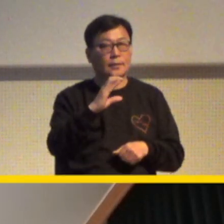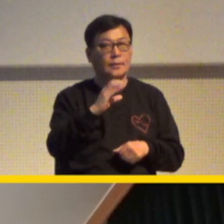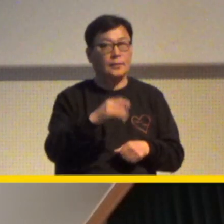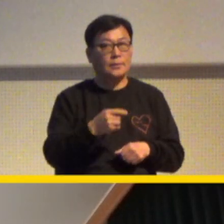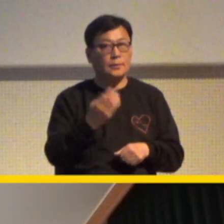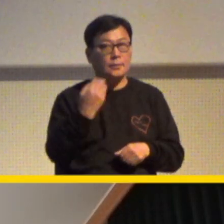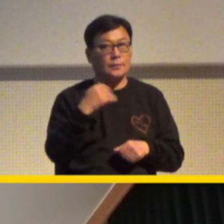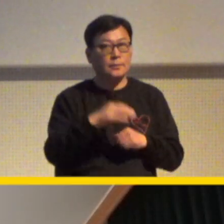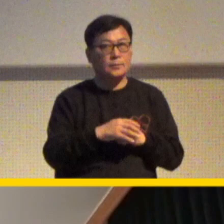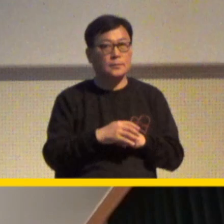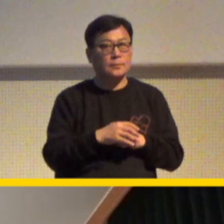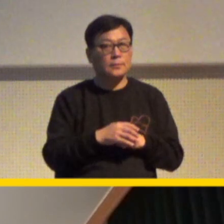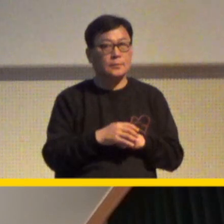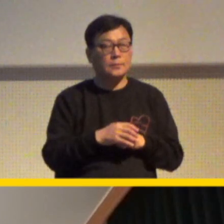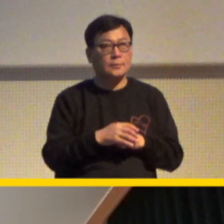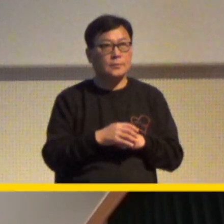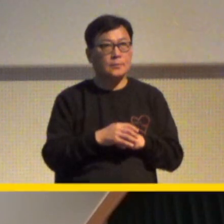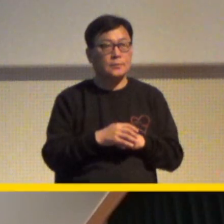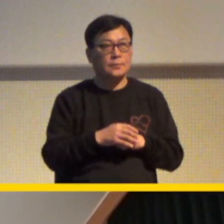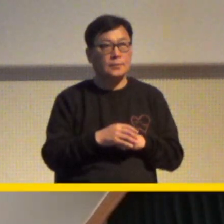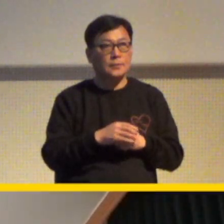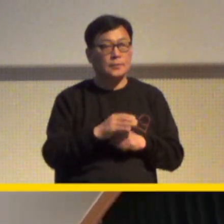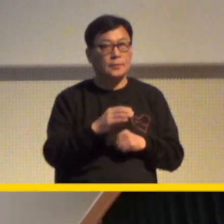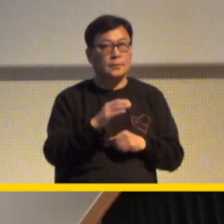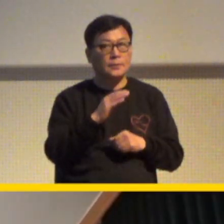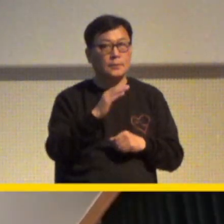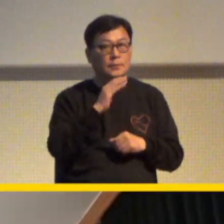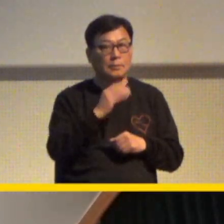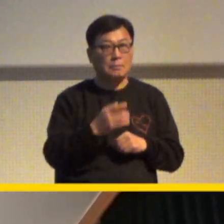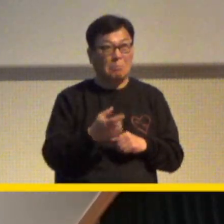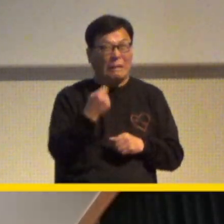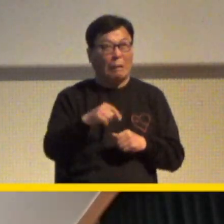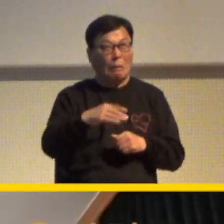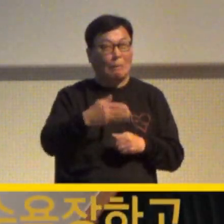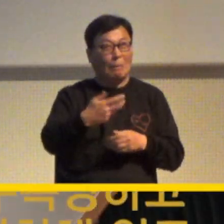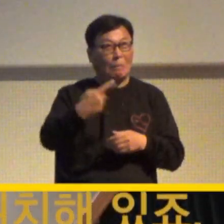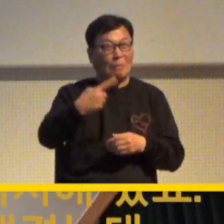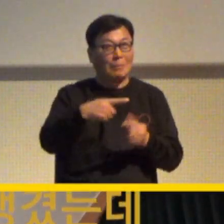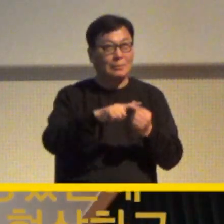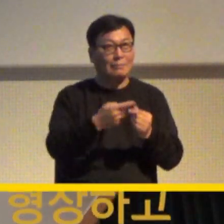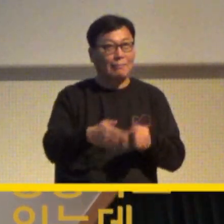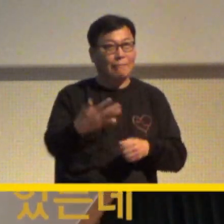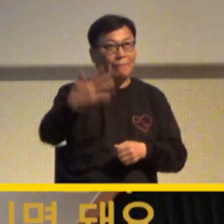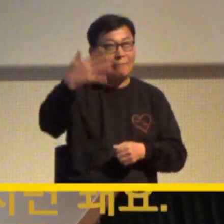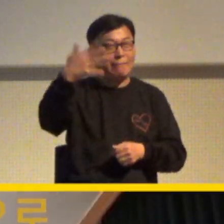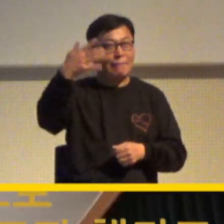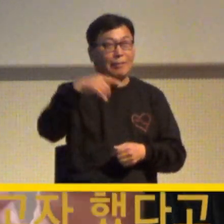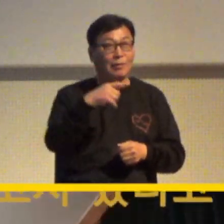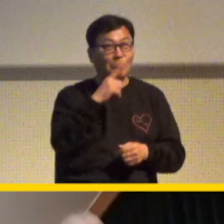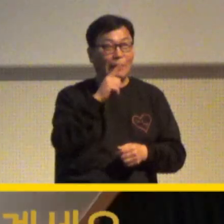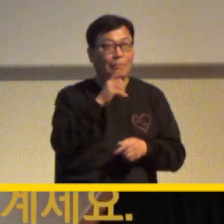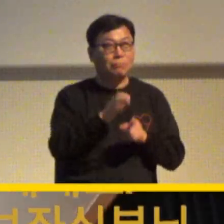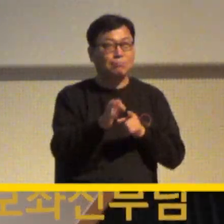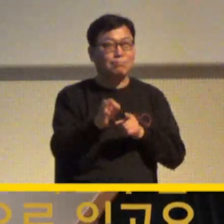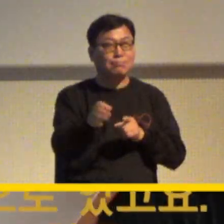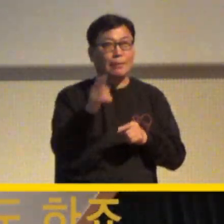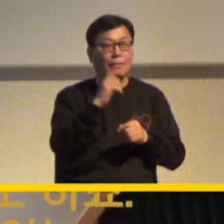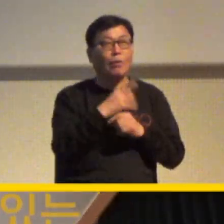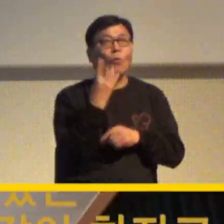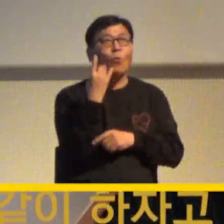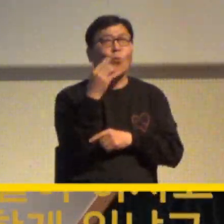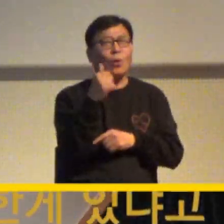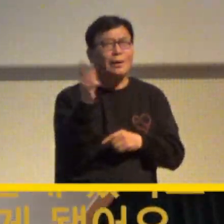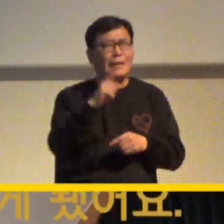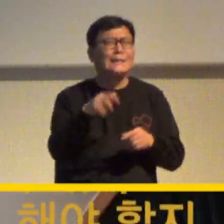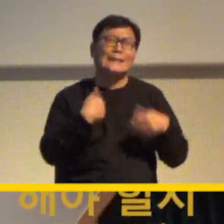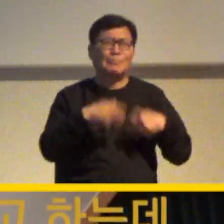성당의 좀 특징을 이야기해보자면 사실 네. 이수정 신부님 특징이 노잼이에요. 노잼.